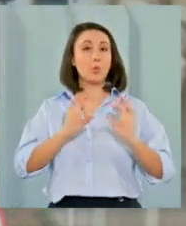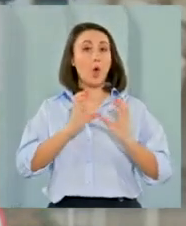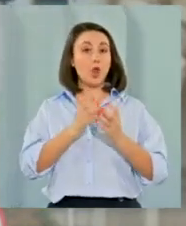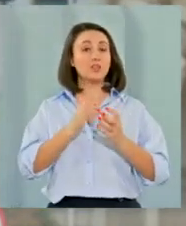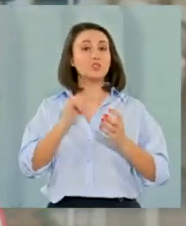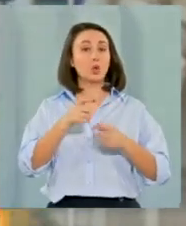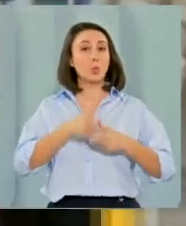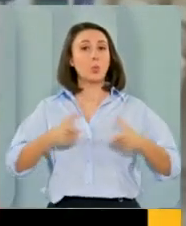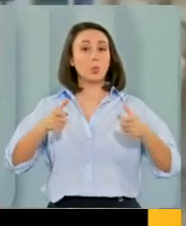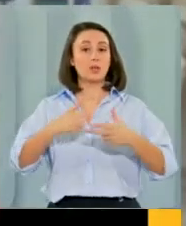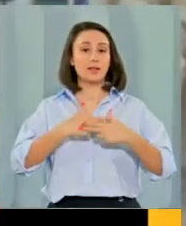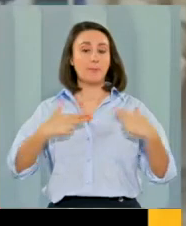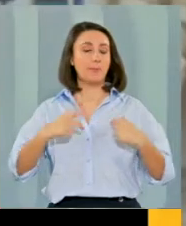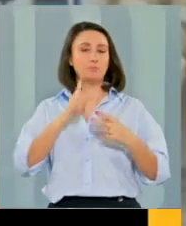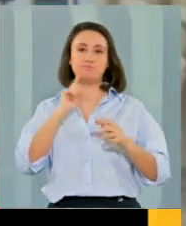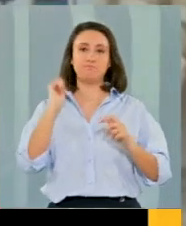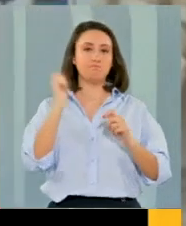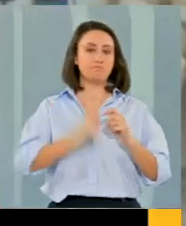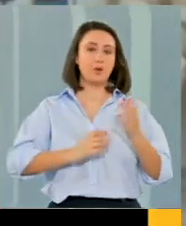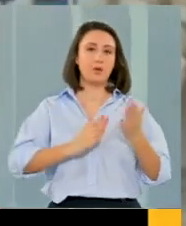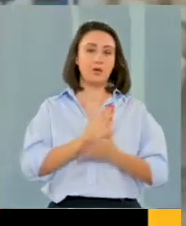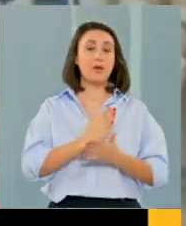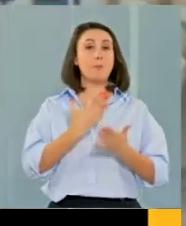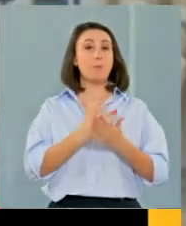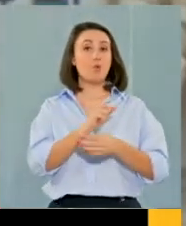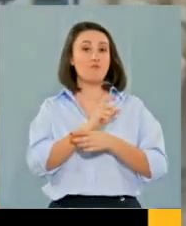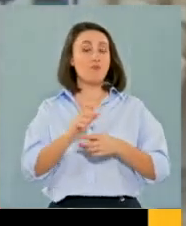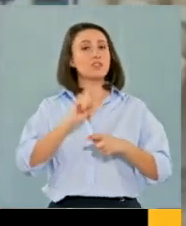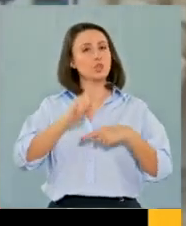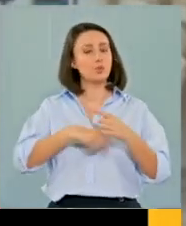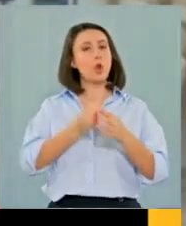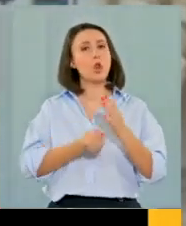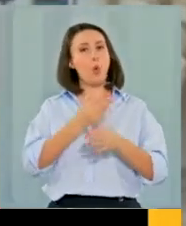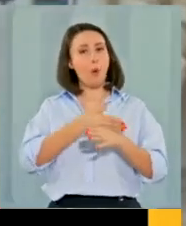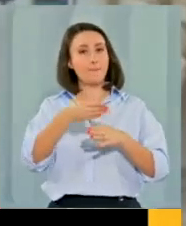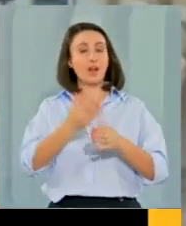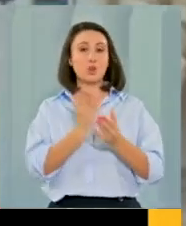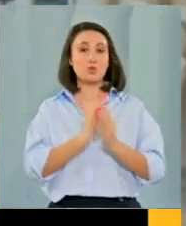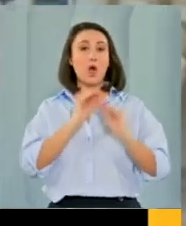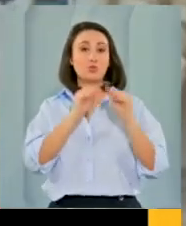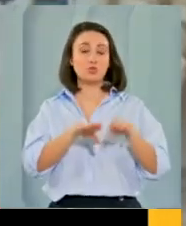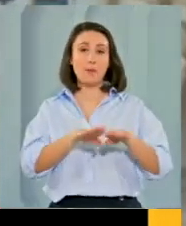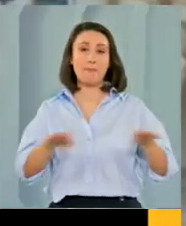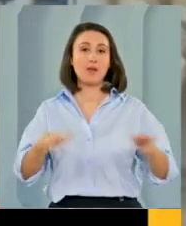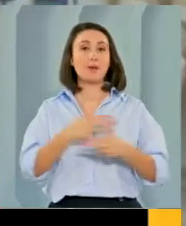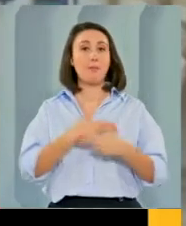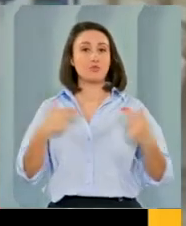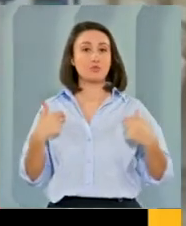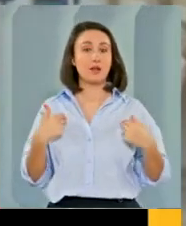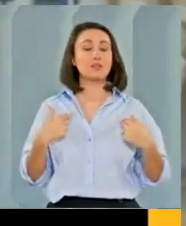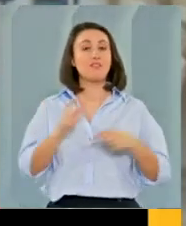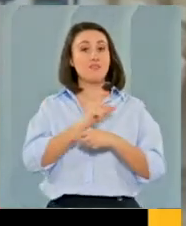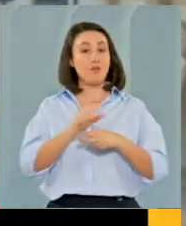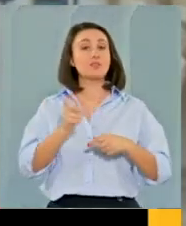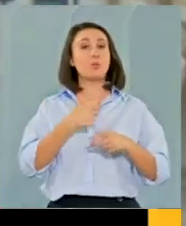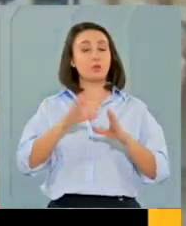iar Curtea de Apel București nu a dat încă o sentință finală pentru vinovați. După o nouă amânare, dosarul ajunge astăzi pe masa magistraților. Inculpații